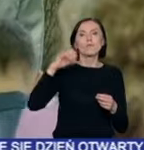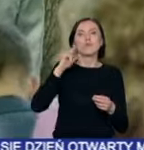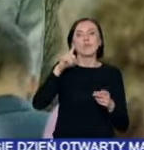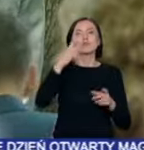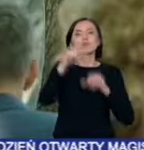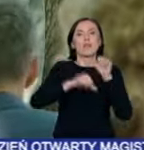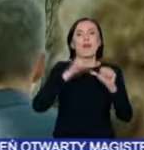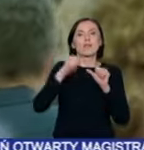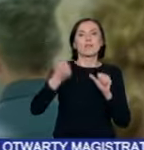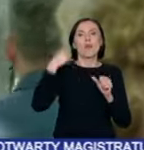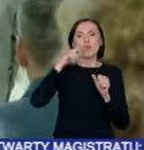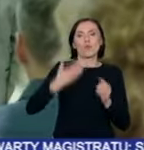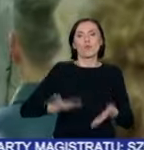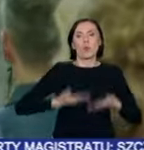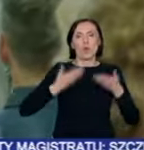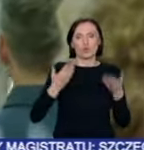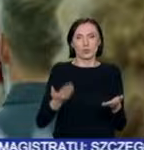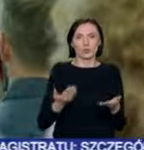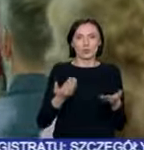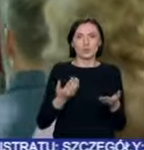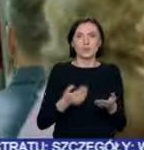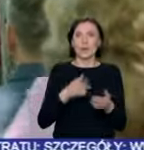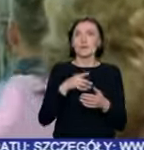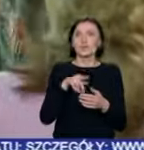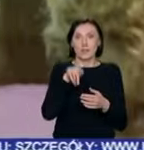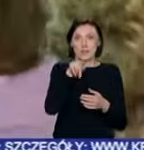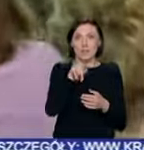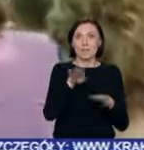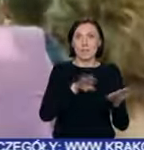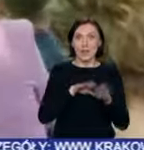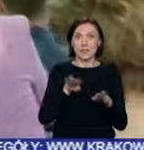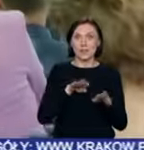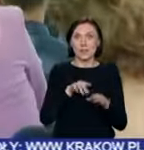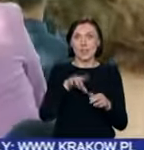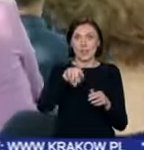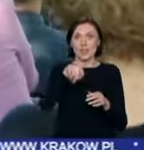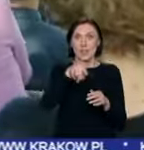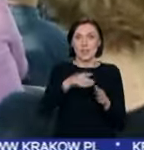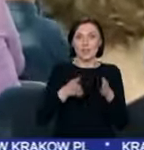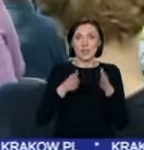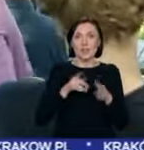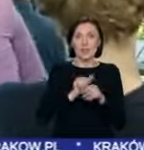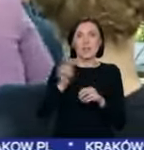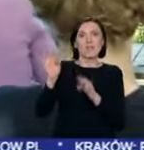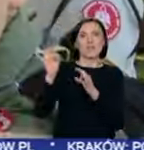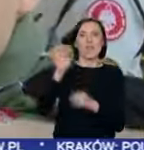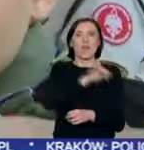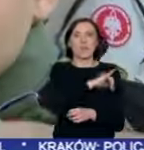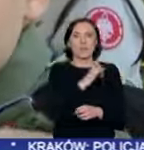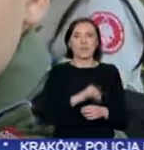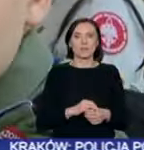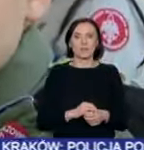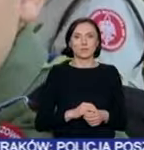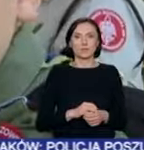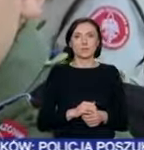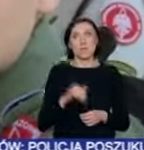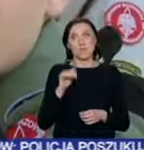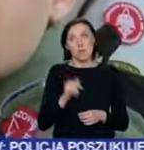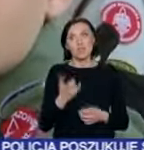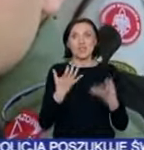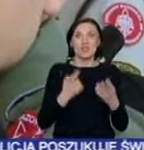jako Papcio Chmiel. Miejsce obchodów nie było przypadkowe, bo to właśnie ten skwer nosi jego imię. Może zainspirować